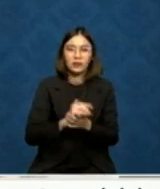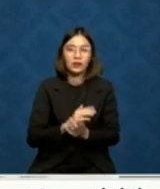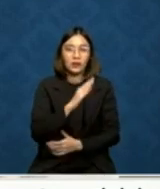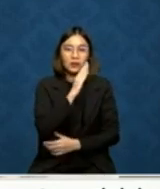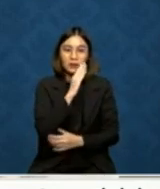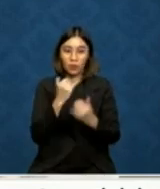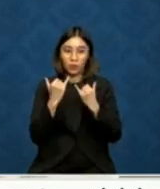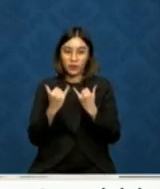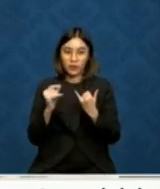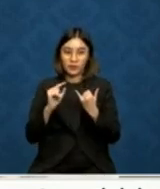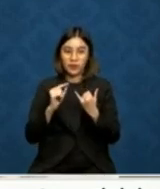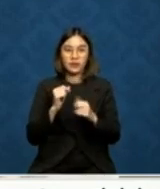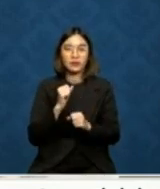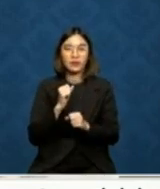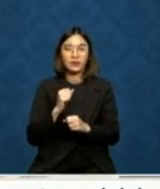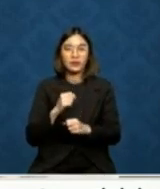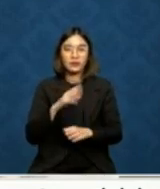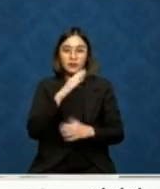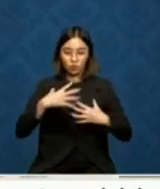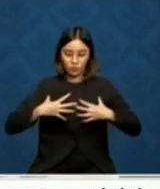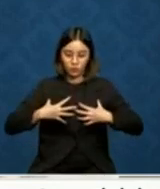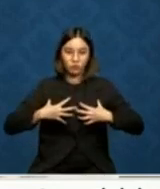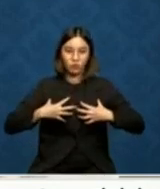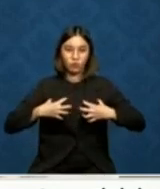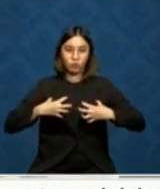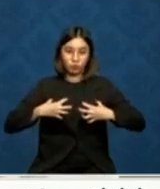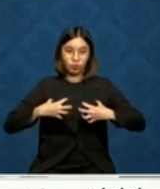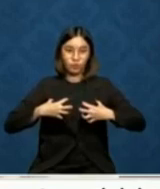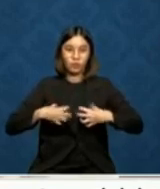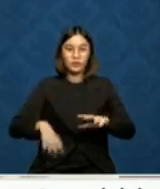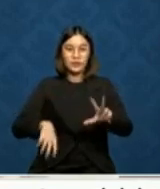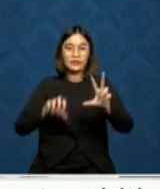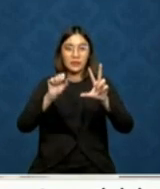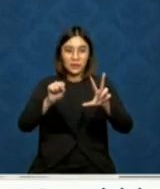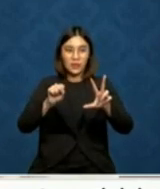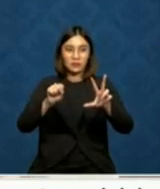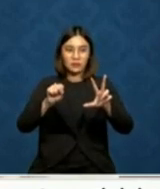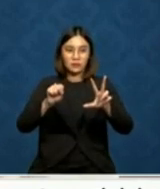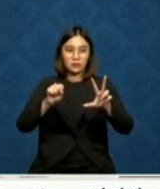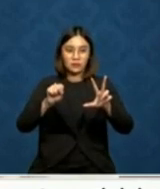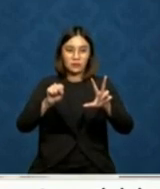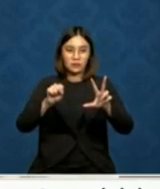าวันนี้สมมติว่าท่านทำหน้าอกขึ้นมาในราคา 300,000 บาทนะคะ